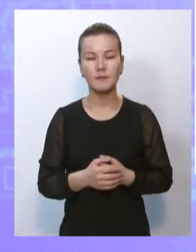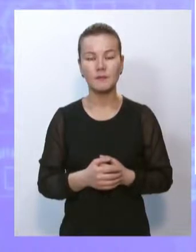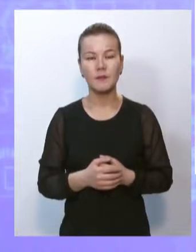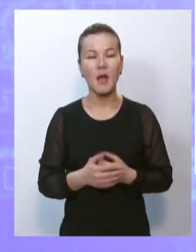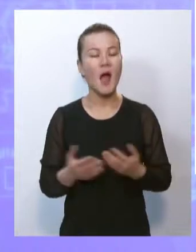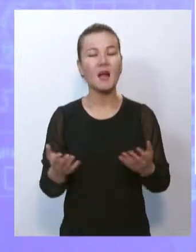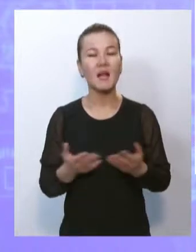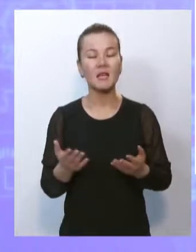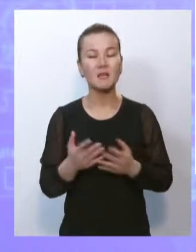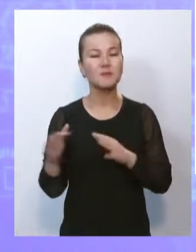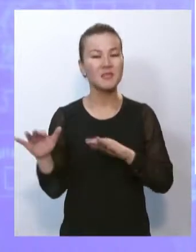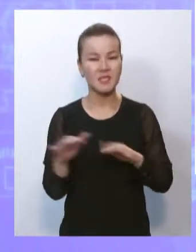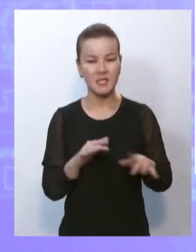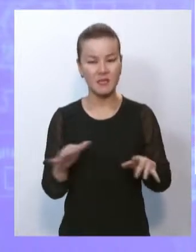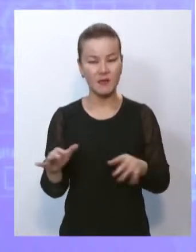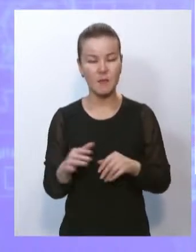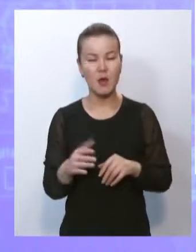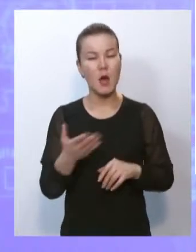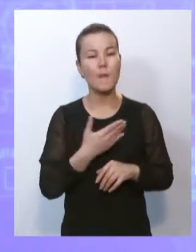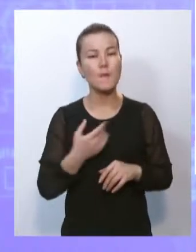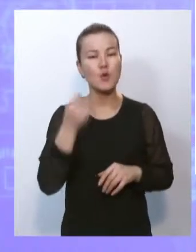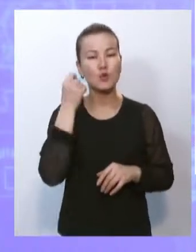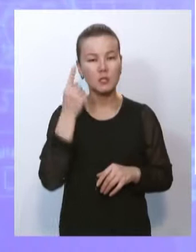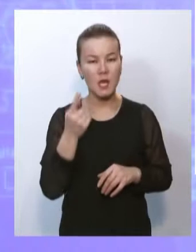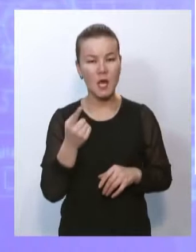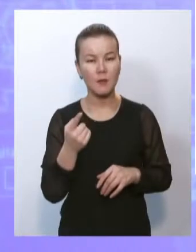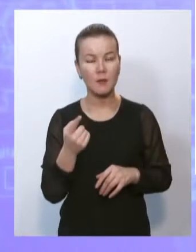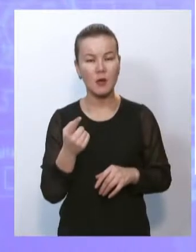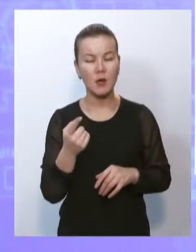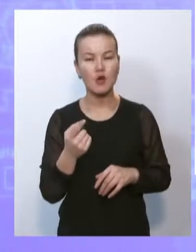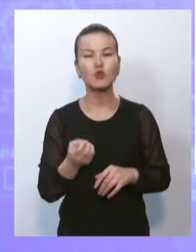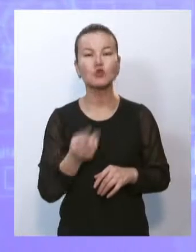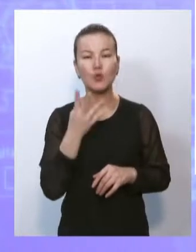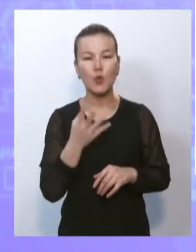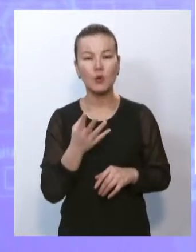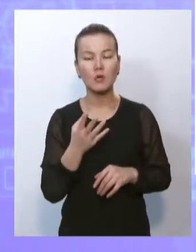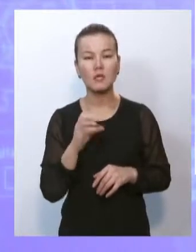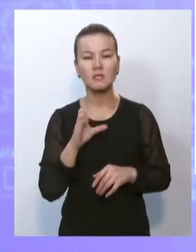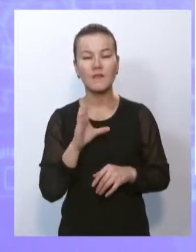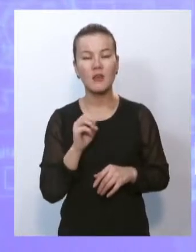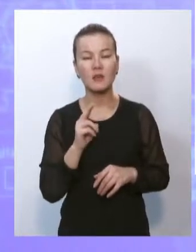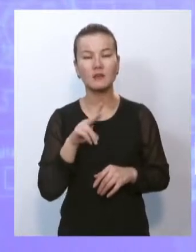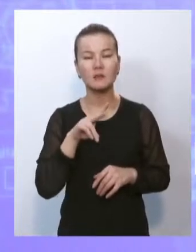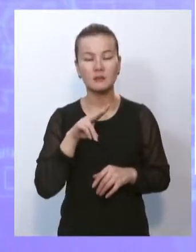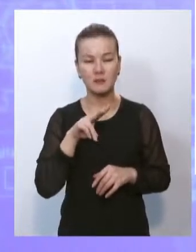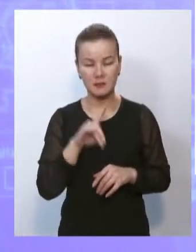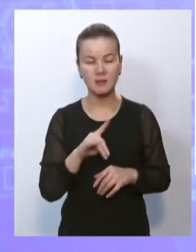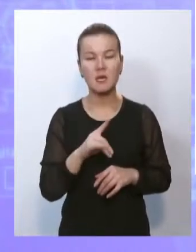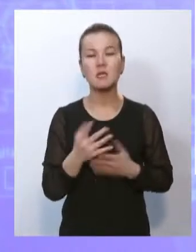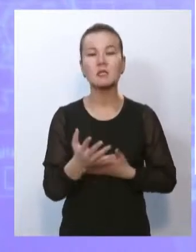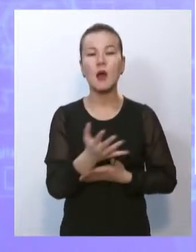каким действием мы узнаем сколько свеклы собрали